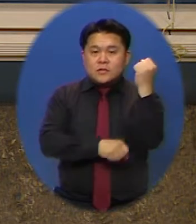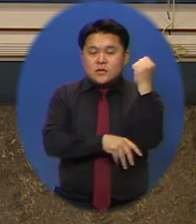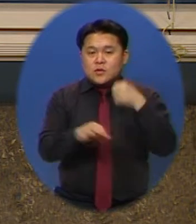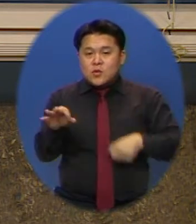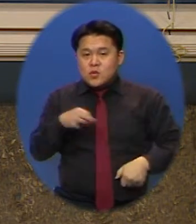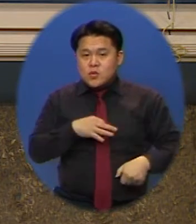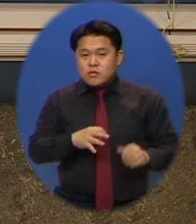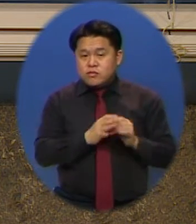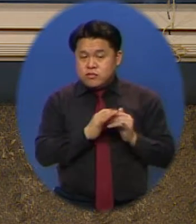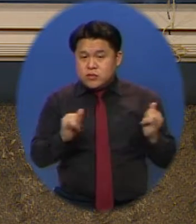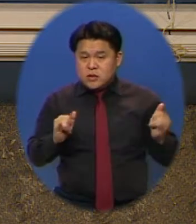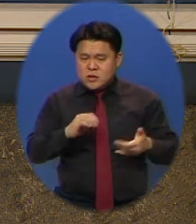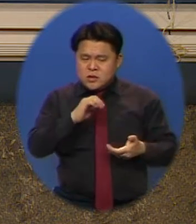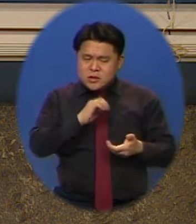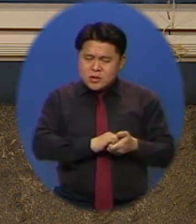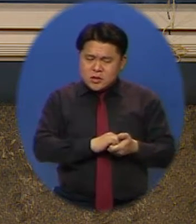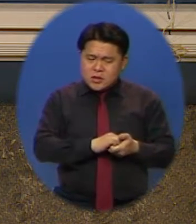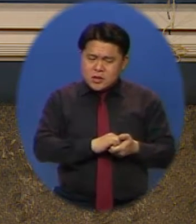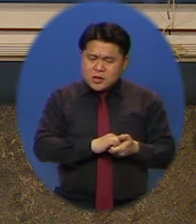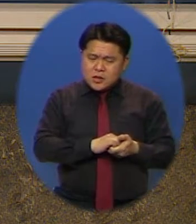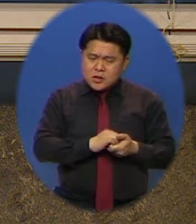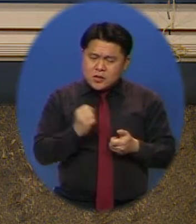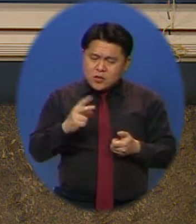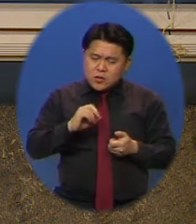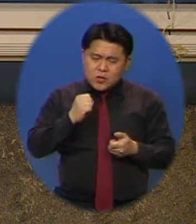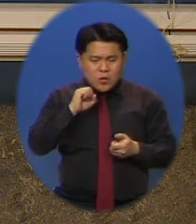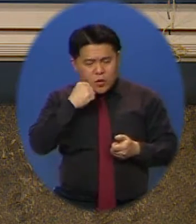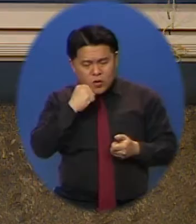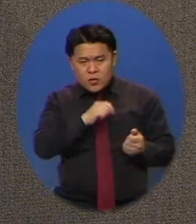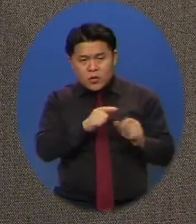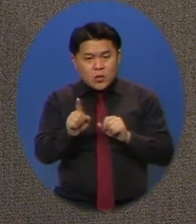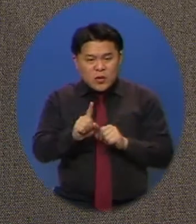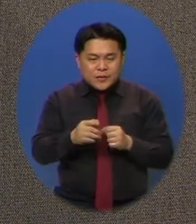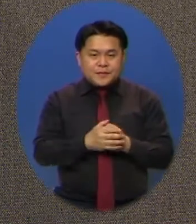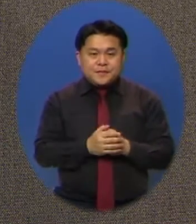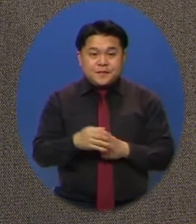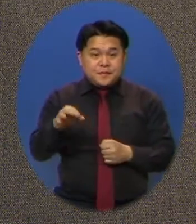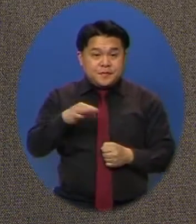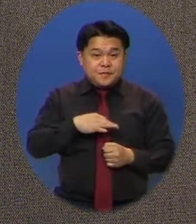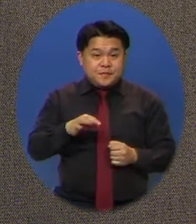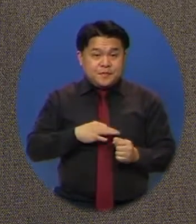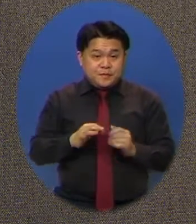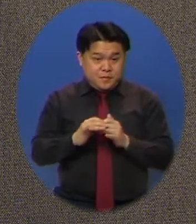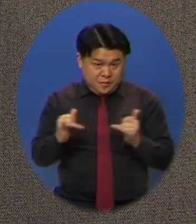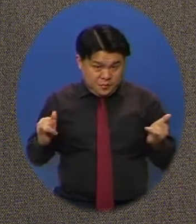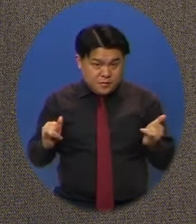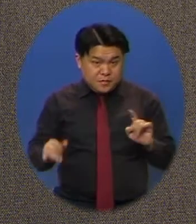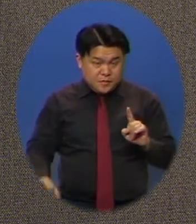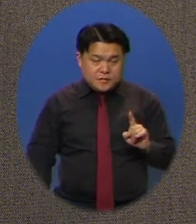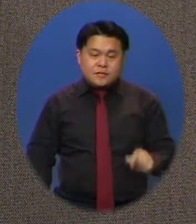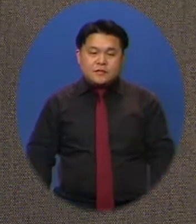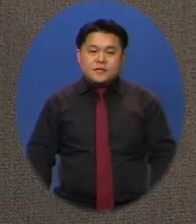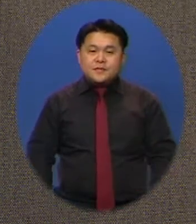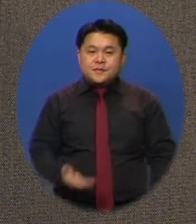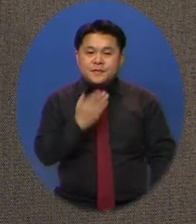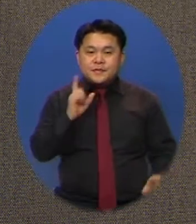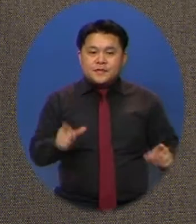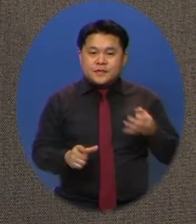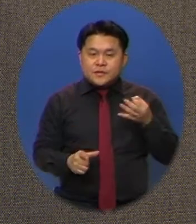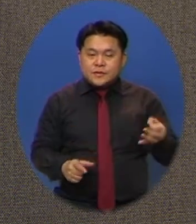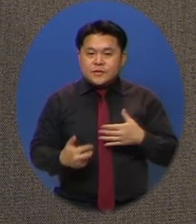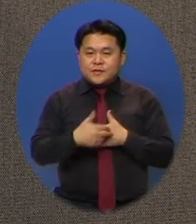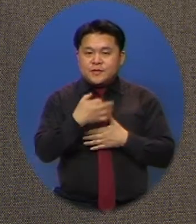이런 한계에 조금 어려운 점이 있지 않을까요? 예, 기초생활수급자들은 기본적으로 우리 생계비나